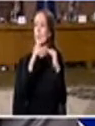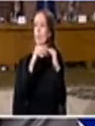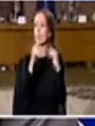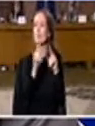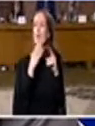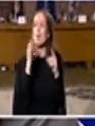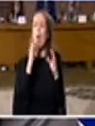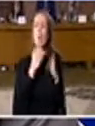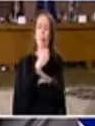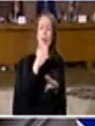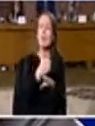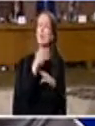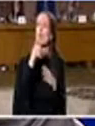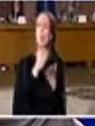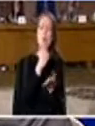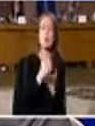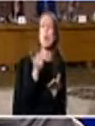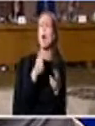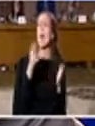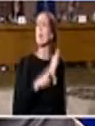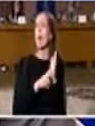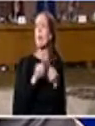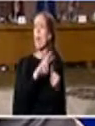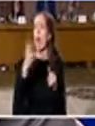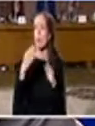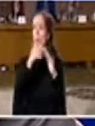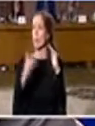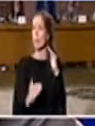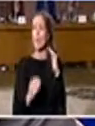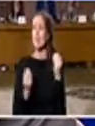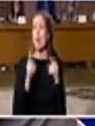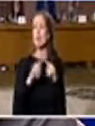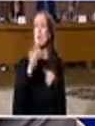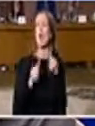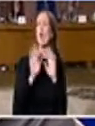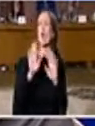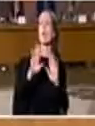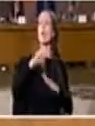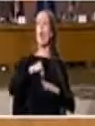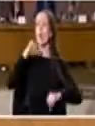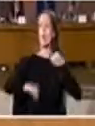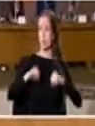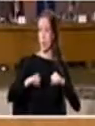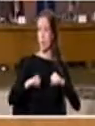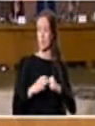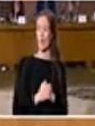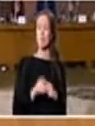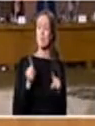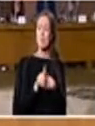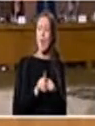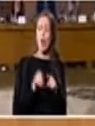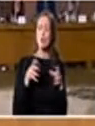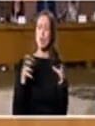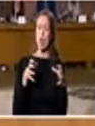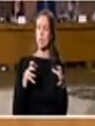osnovnim uslugama ili pravima kao drugi, a samo zbog nekog ličnog svojstva. Također, socijalne